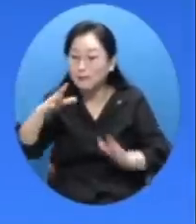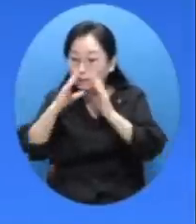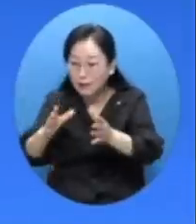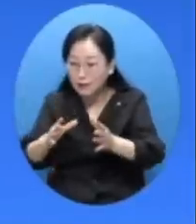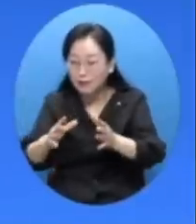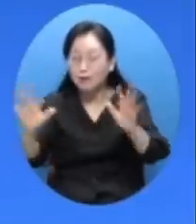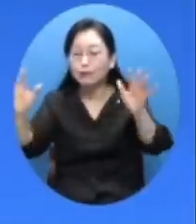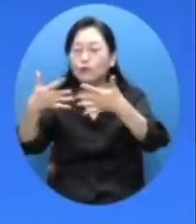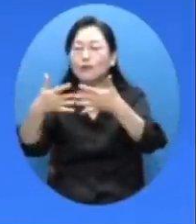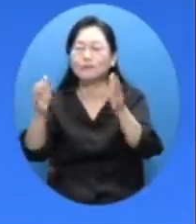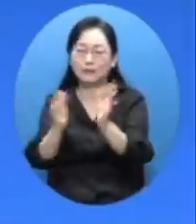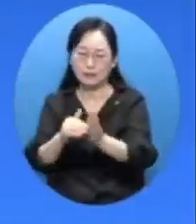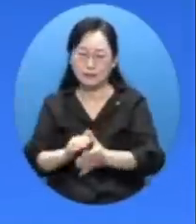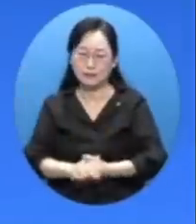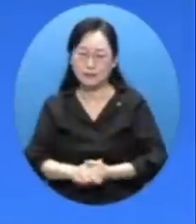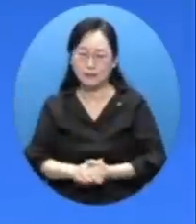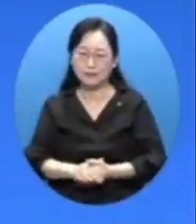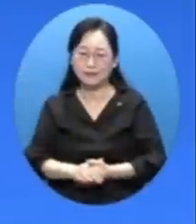것입니다.